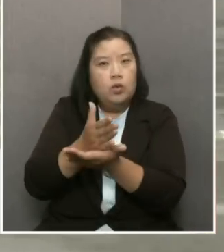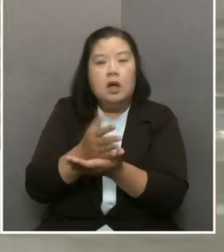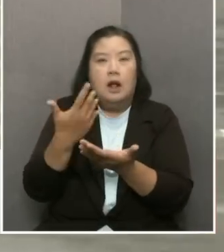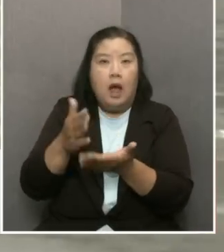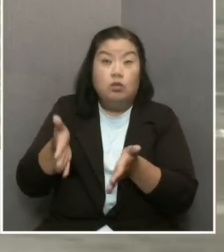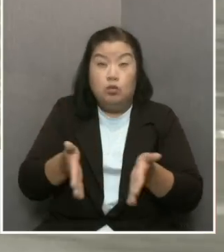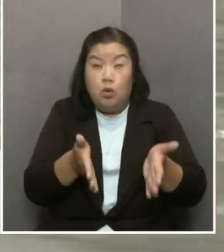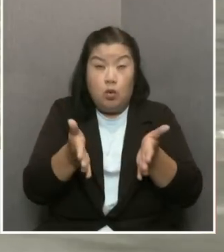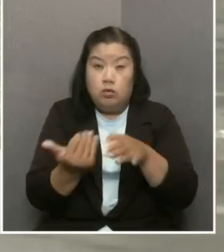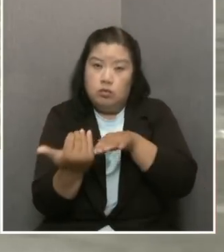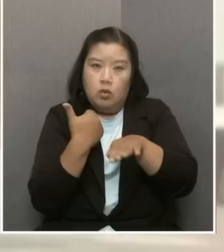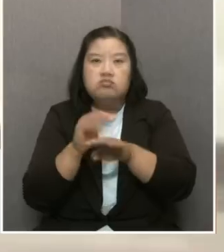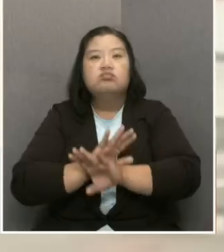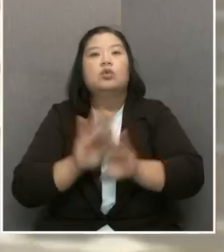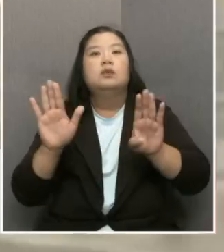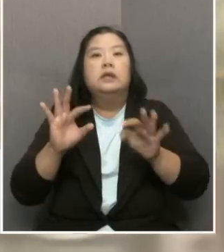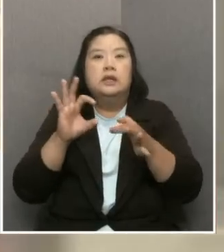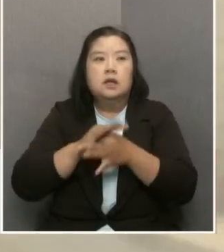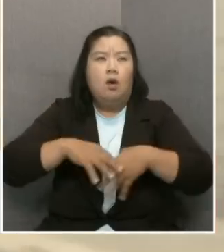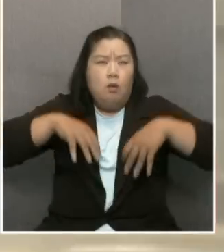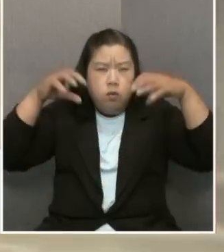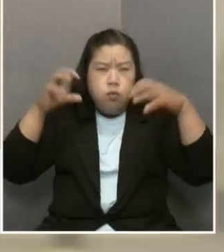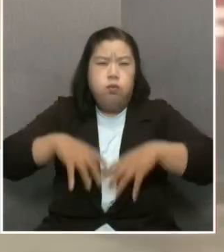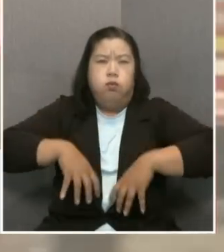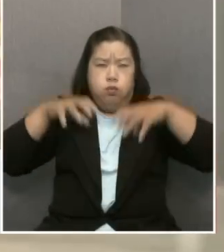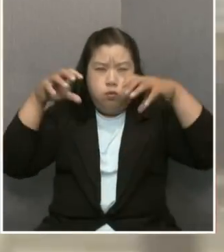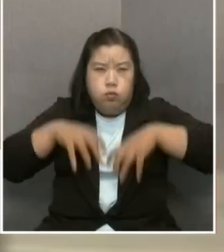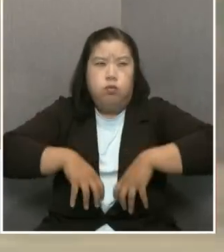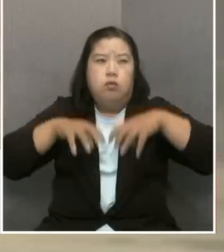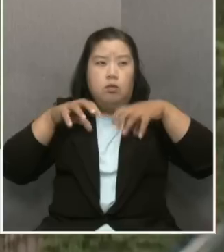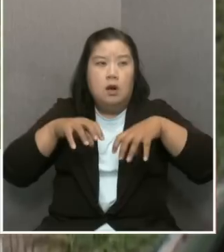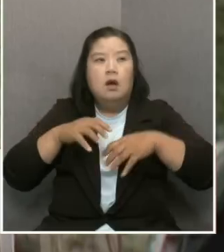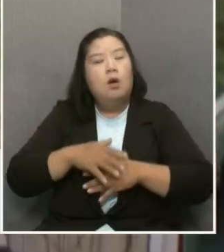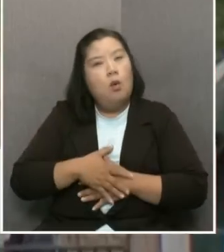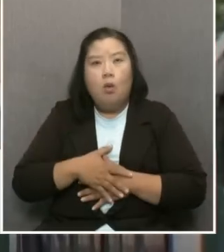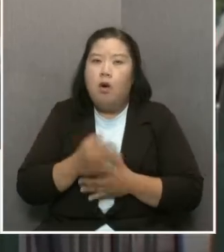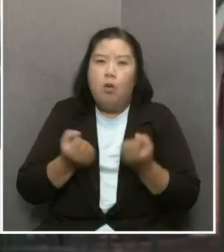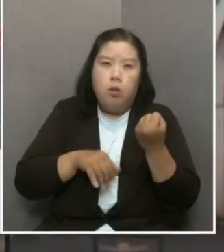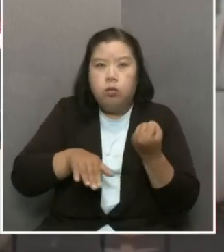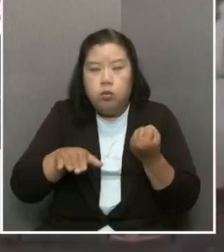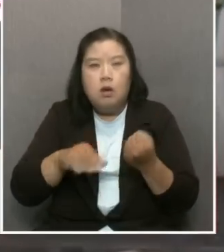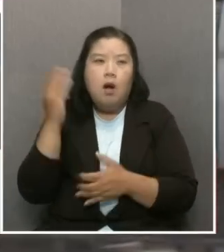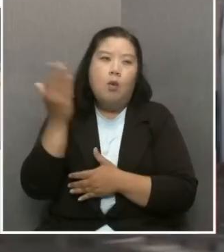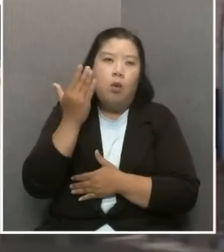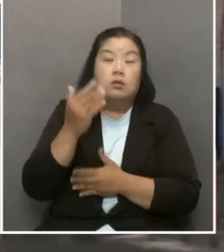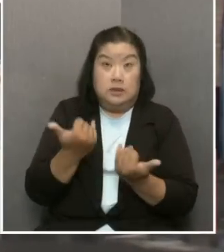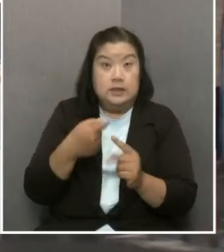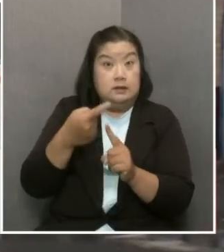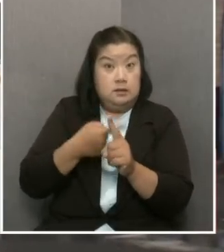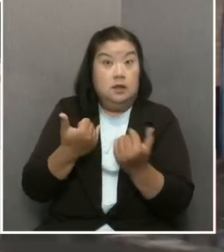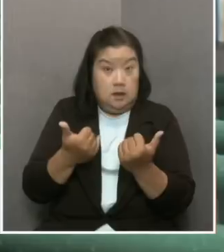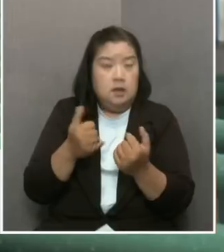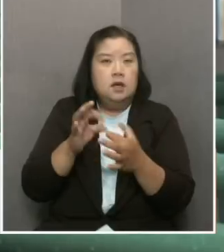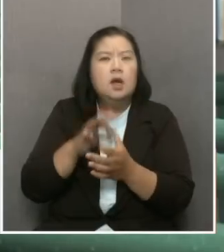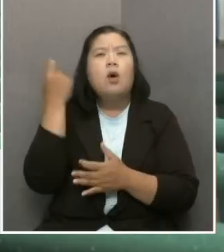ปิดหลายสายหลังฝนที่กระหน่ำหนักกระทบการเดินทางปั่นป่วนวุ่นวายในช่วงที่ฤดูการท่องเที่ยวในวันหยุดหน้าร้อน